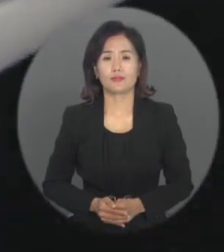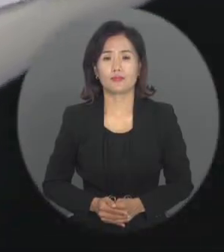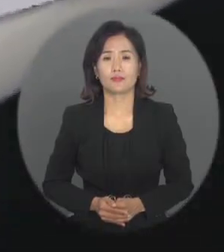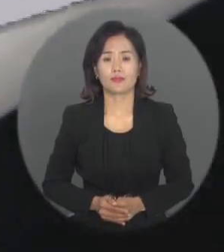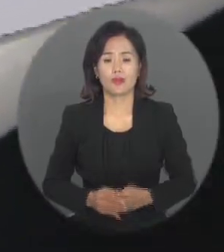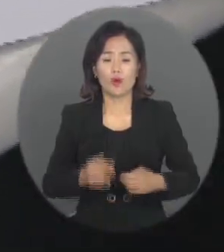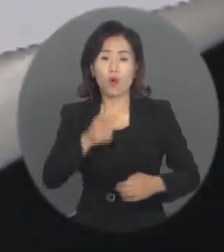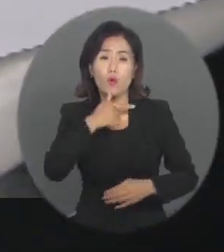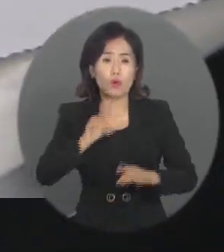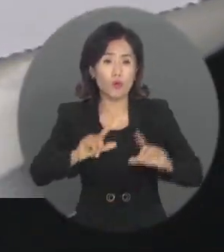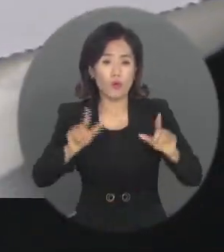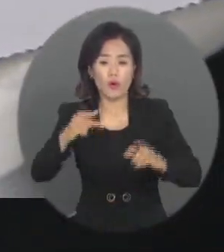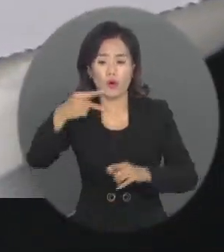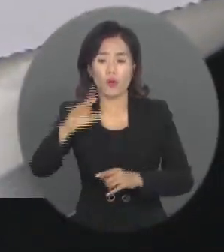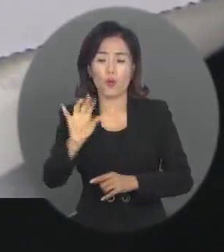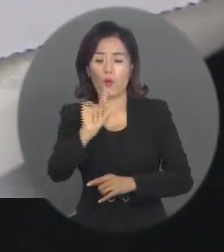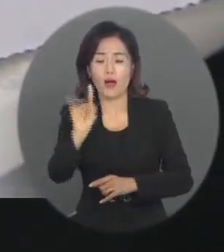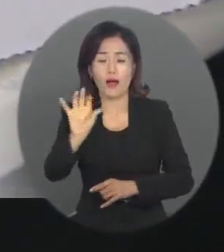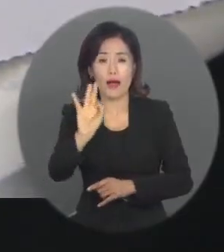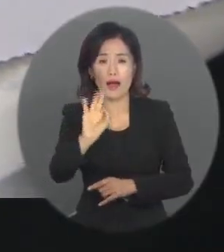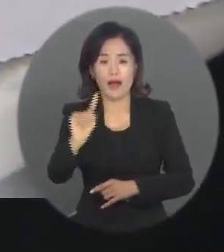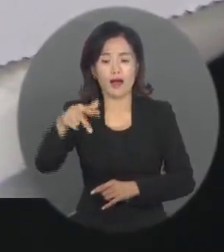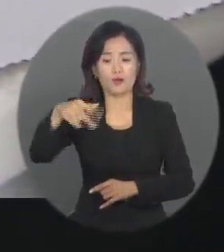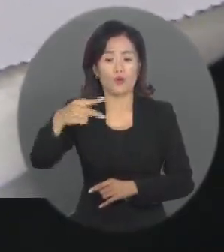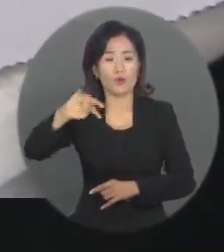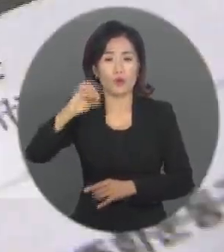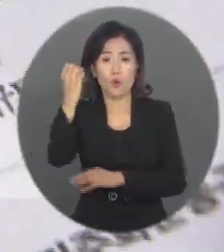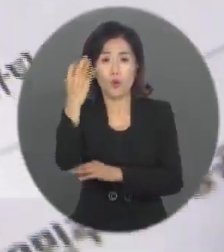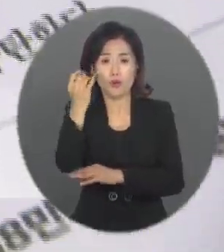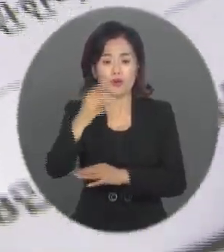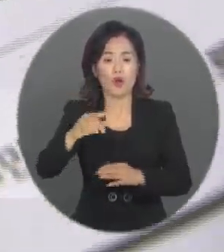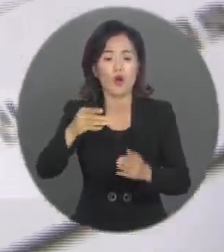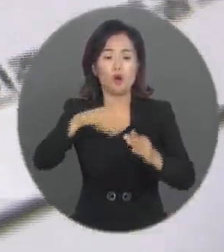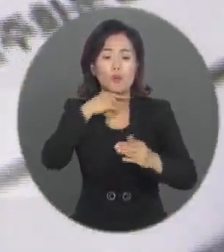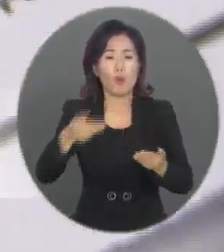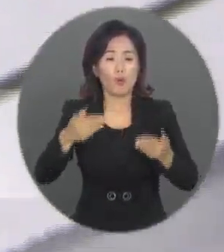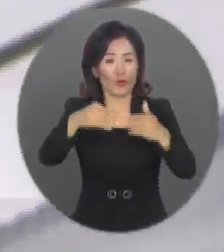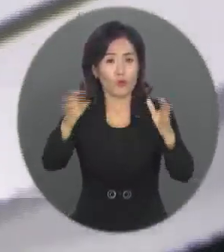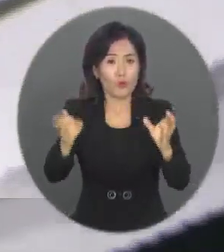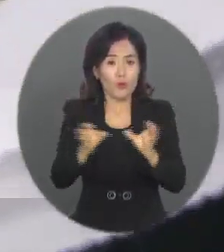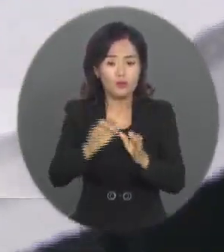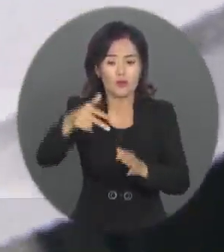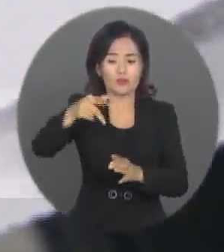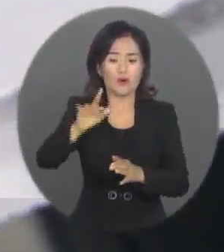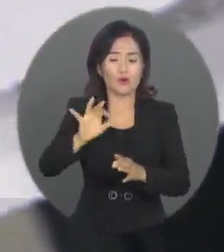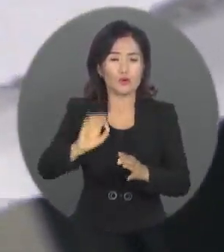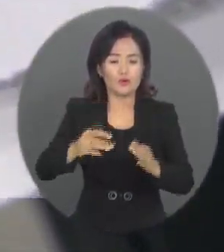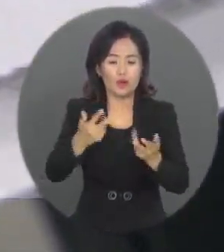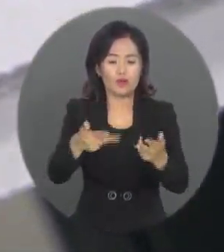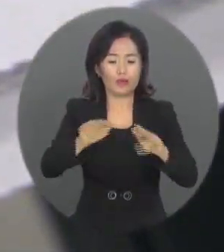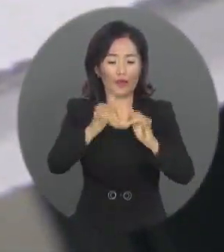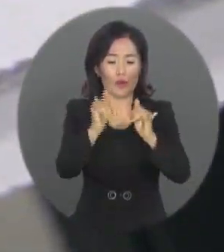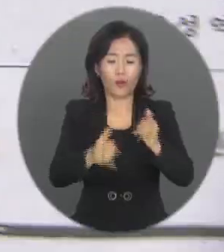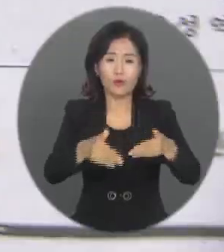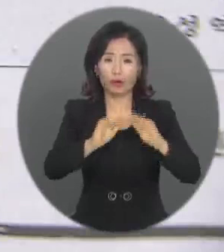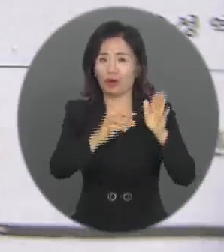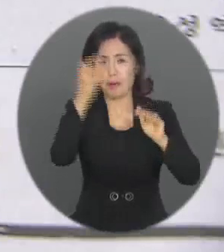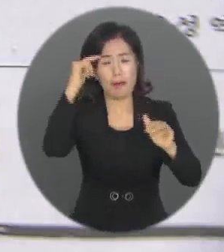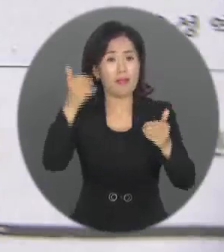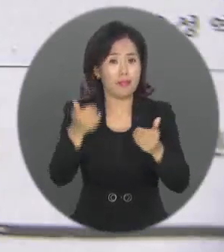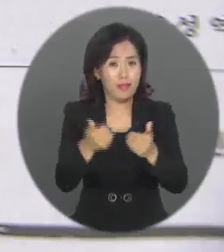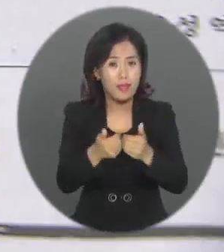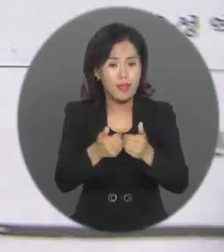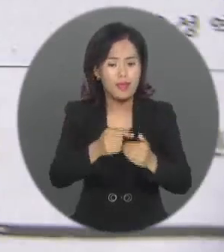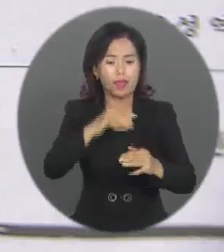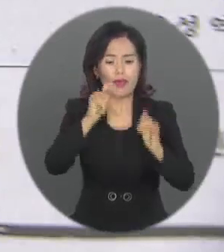지난 월요일 동아일보와 조선일보에 각각 실린 보훈단체의 정율성 사업 반대 광고입니다. 공산주의자